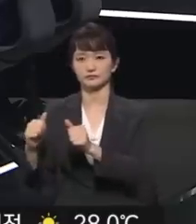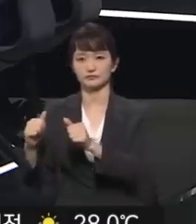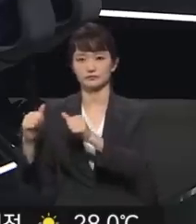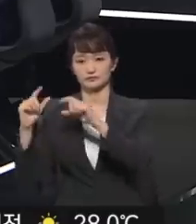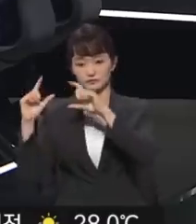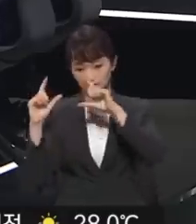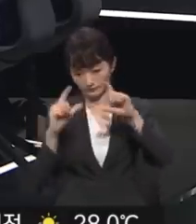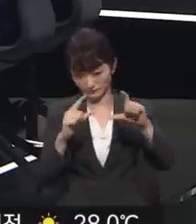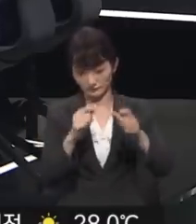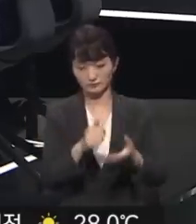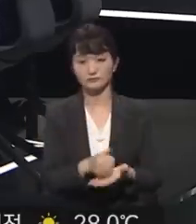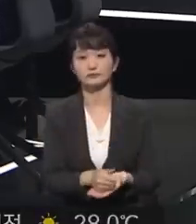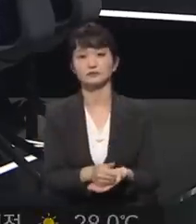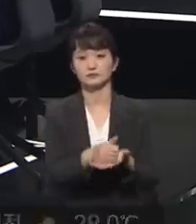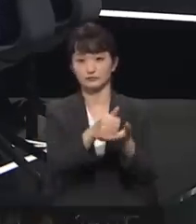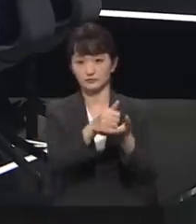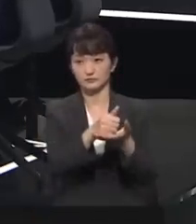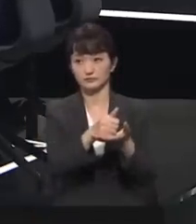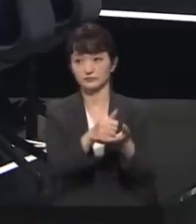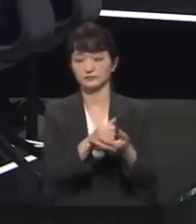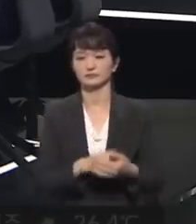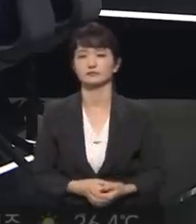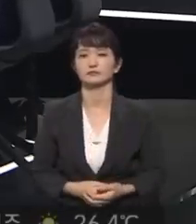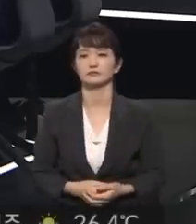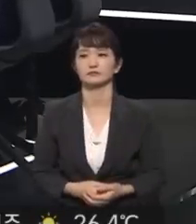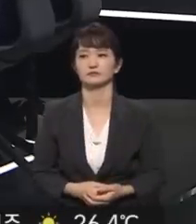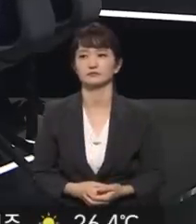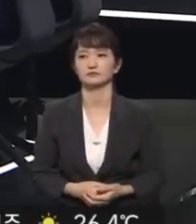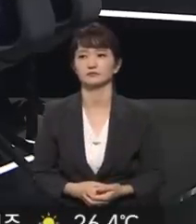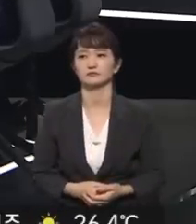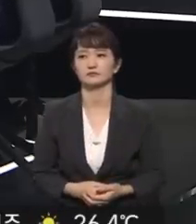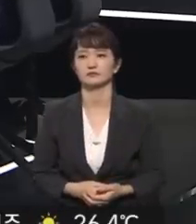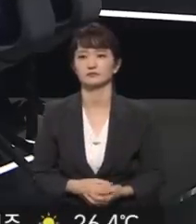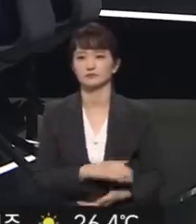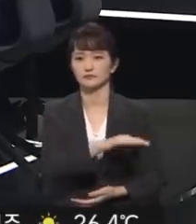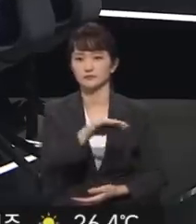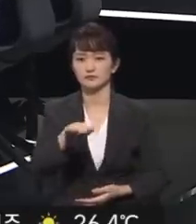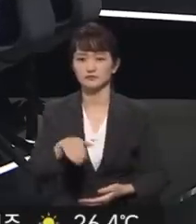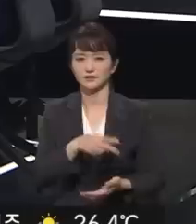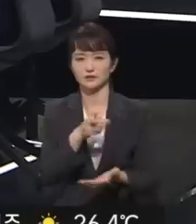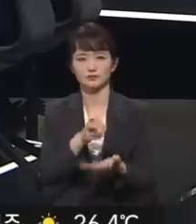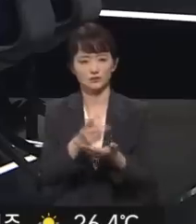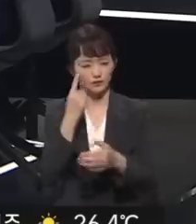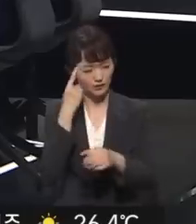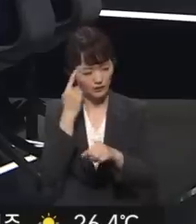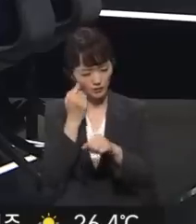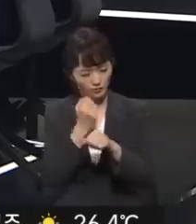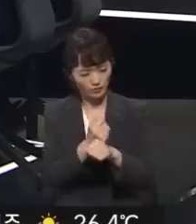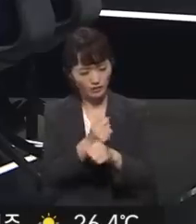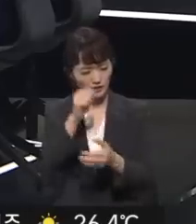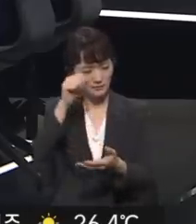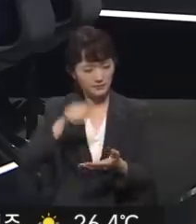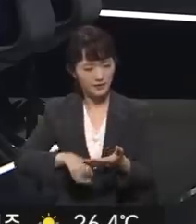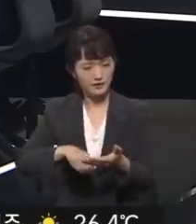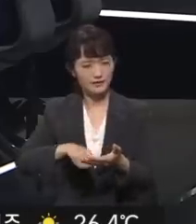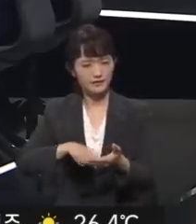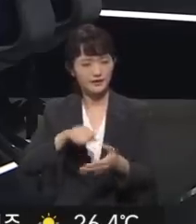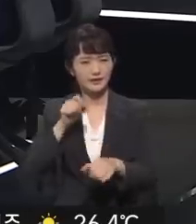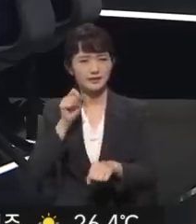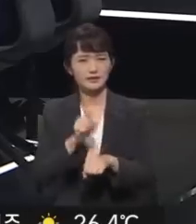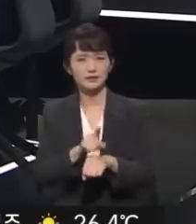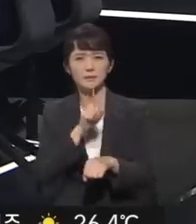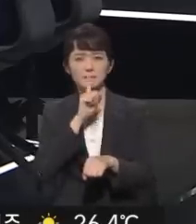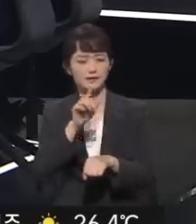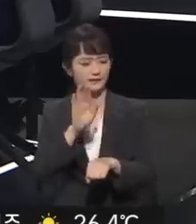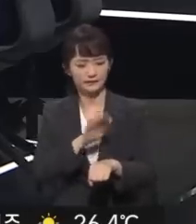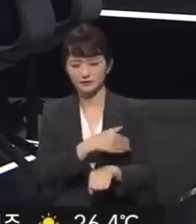뭐 이 국 어 이거 법 연구의 출신의 판사를 알지 얘는 부적절하다 유상 법문이 그 얘길 했습니다 근데 9 적자 단 얘기 라는 거죠